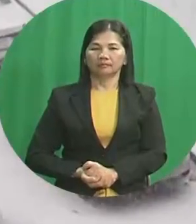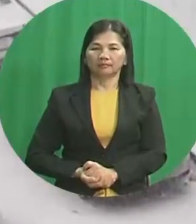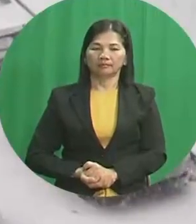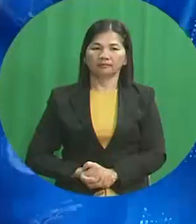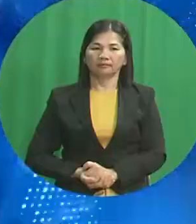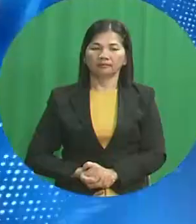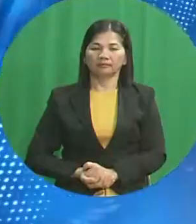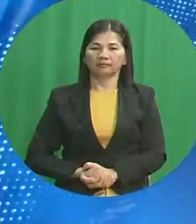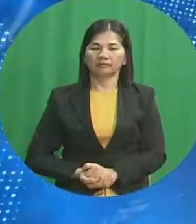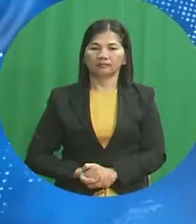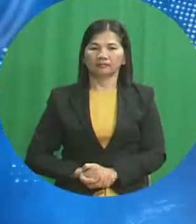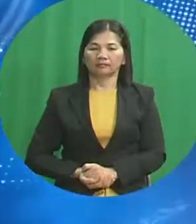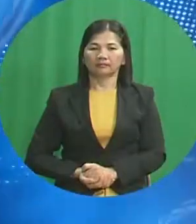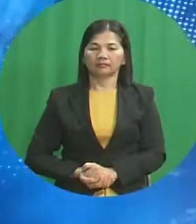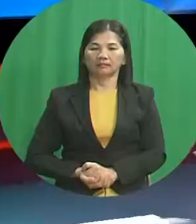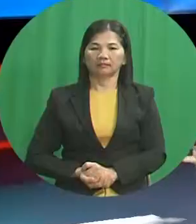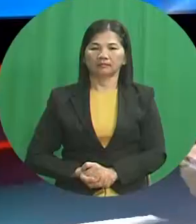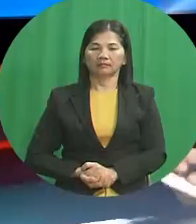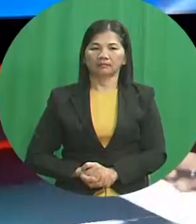左右开始